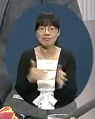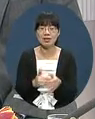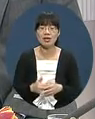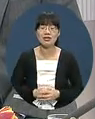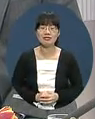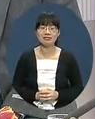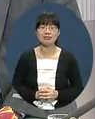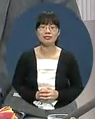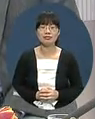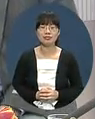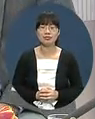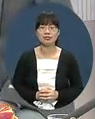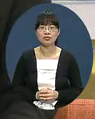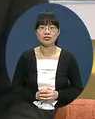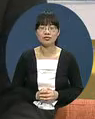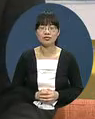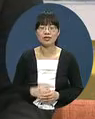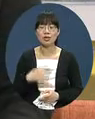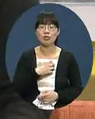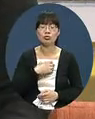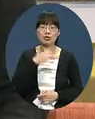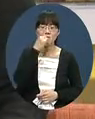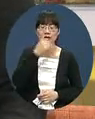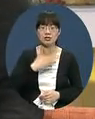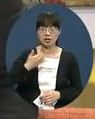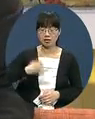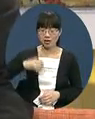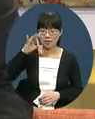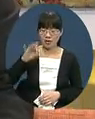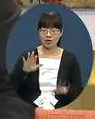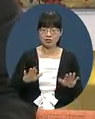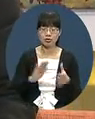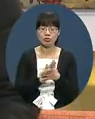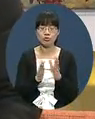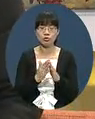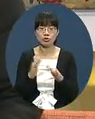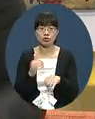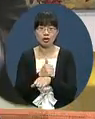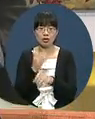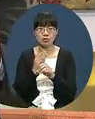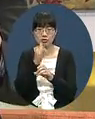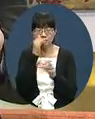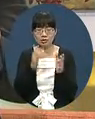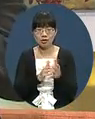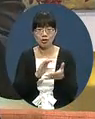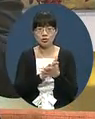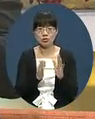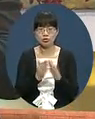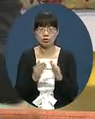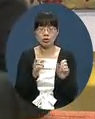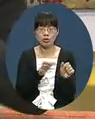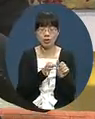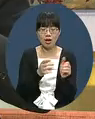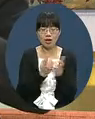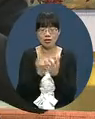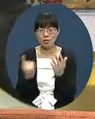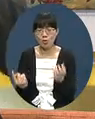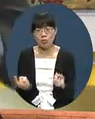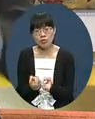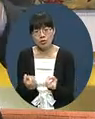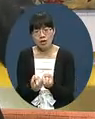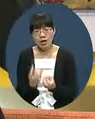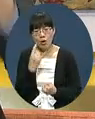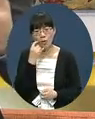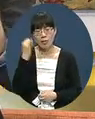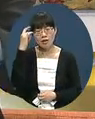있습니다. 그런 우려도 있어요. 제 딸 같은 경우에는 이제 유치원에 다니고 있는데 유치원에서 좀 따돌림 받으면 어떻게 할까?